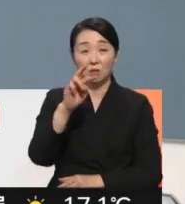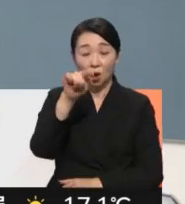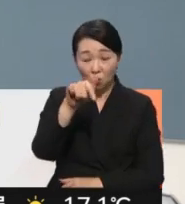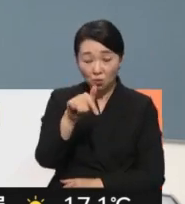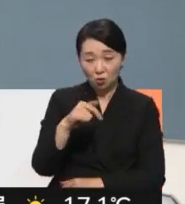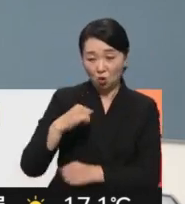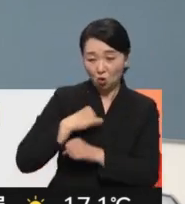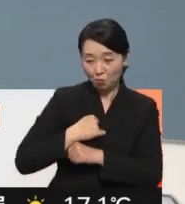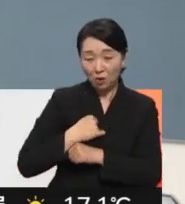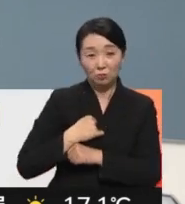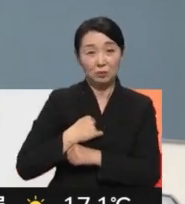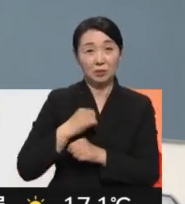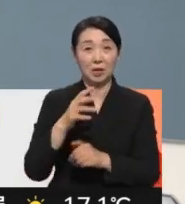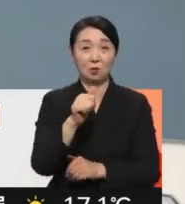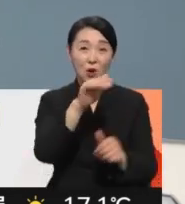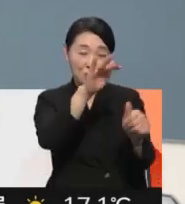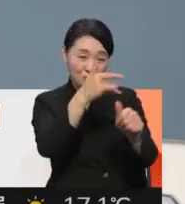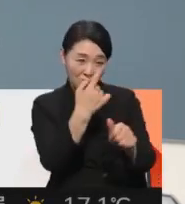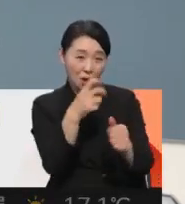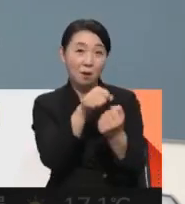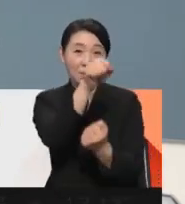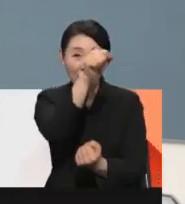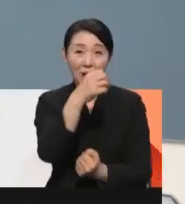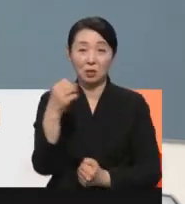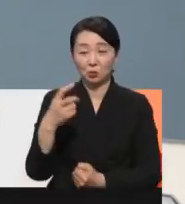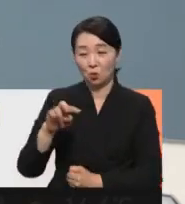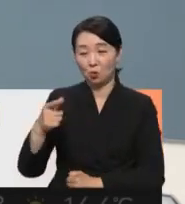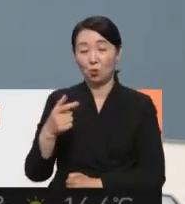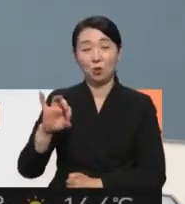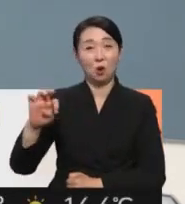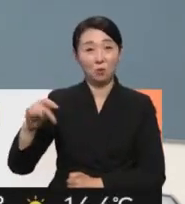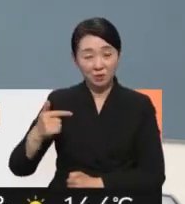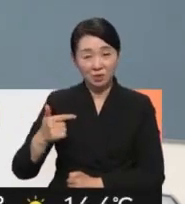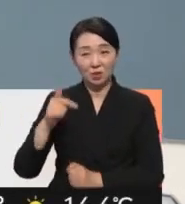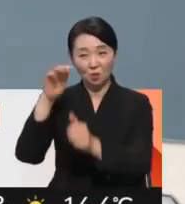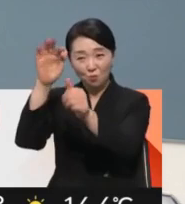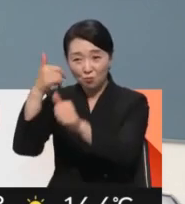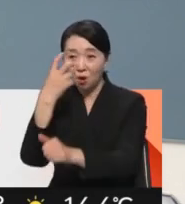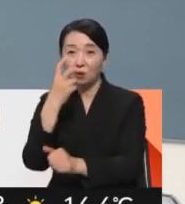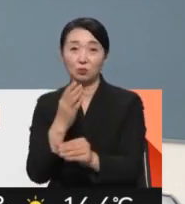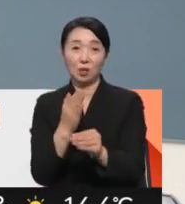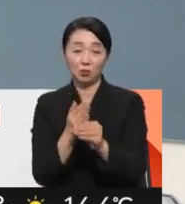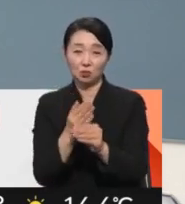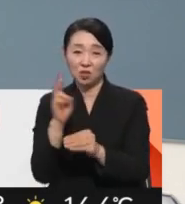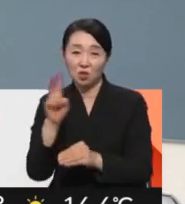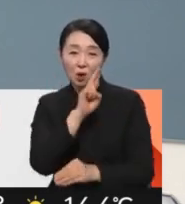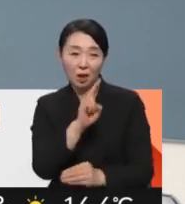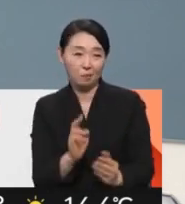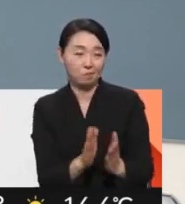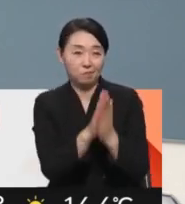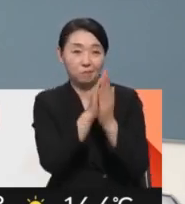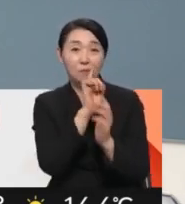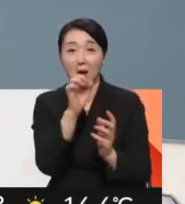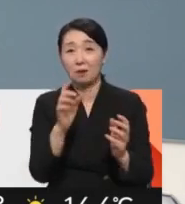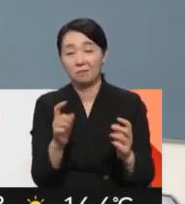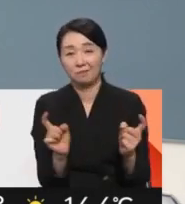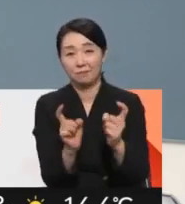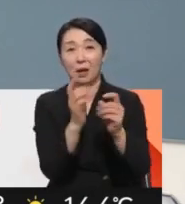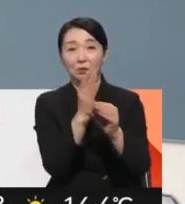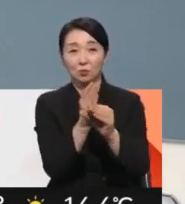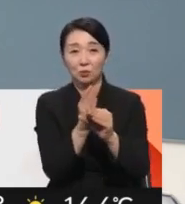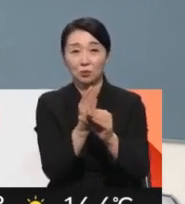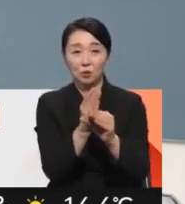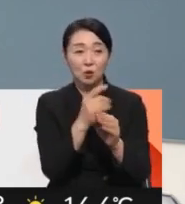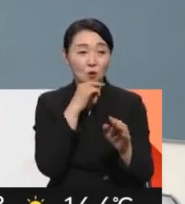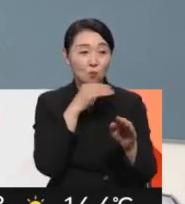오늘은 검찰이 노영민 전 대통령 비서실장을 소환해 조사 중이죠. 그만큼 여야의 충돌도 격화되고 있습니다. 또 북한은